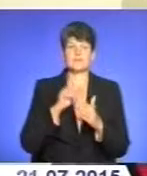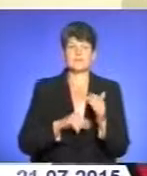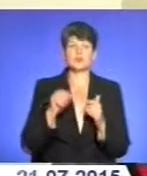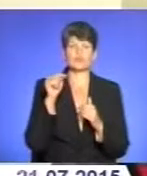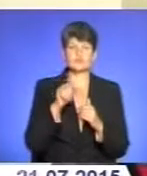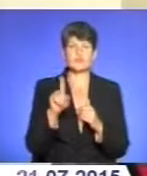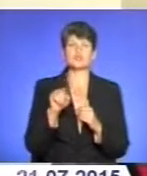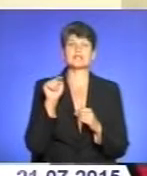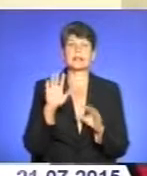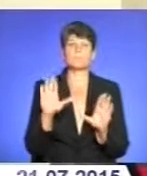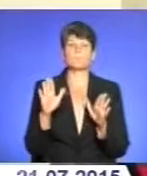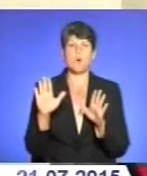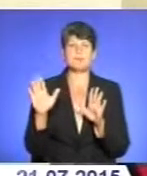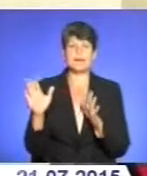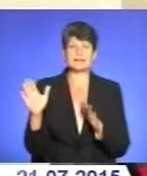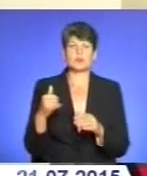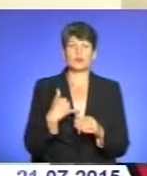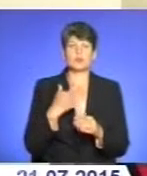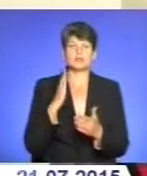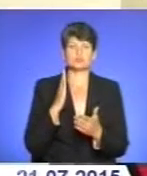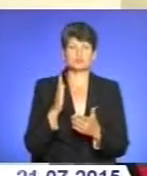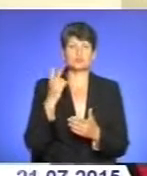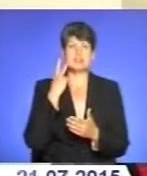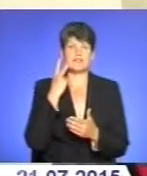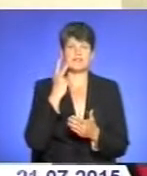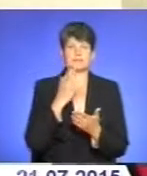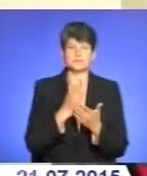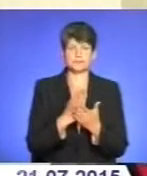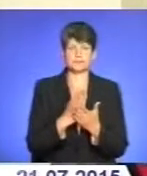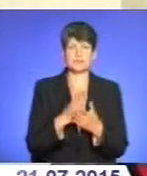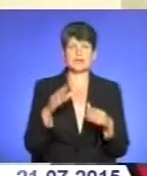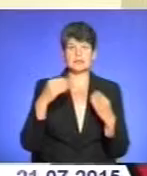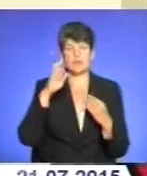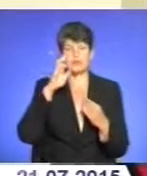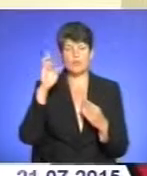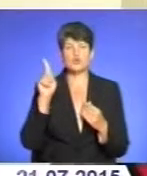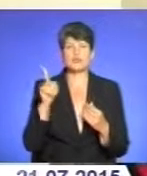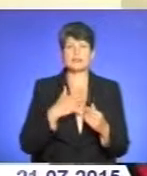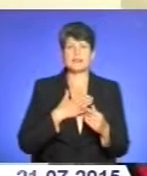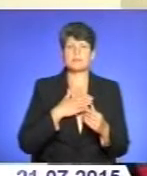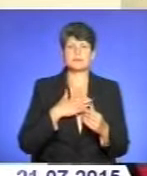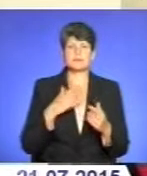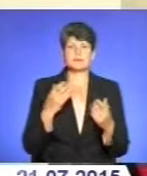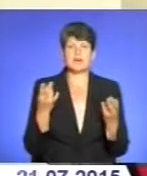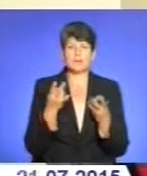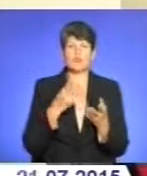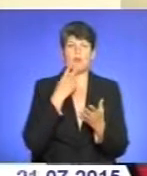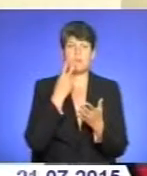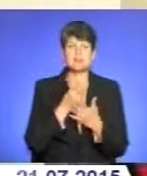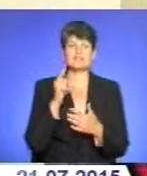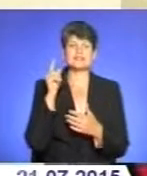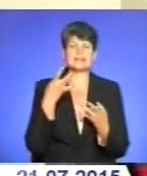такі моменти в нас будуть завжди присутні. І дай Бог, щоб нам не довелось побачити те, що ті хлопці,